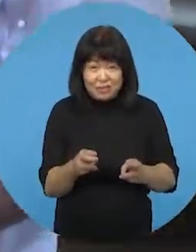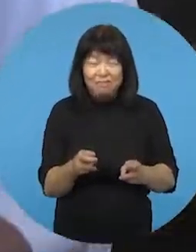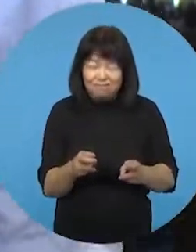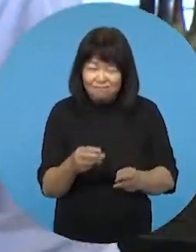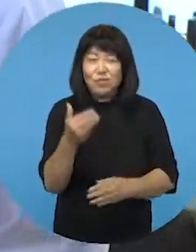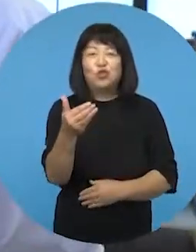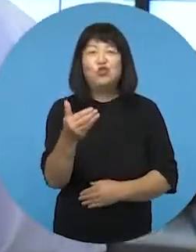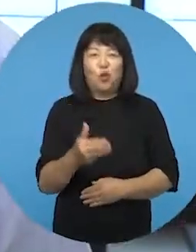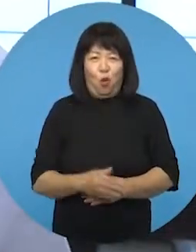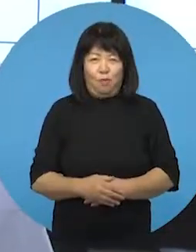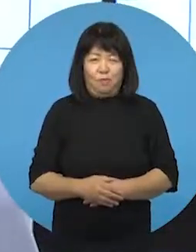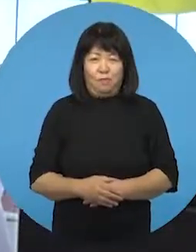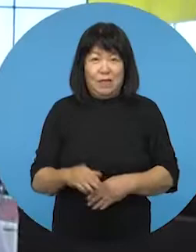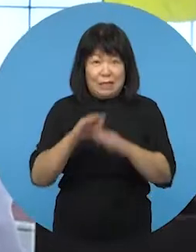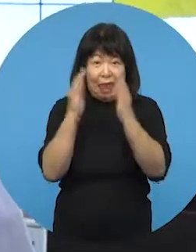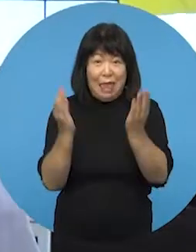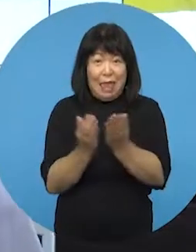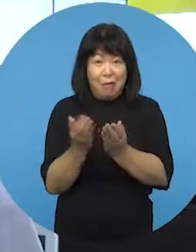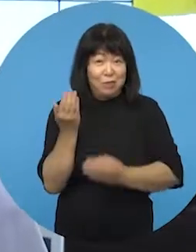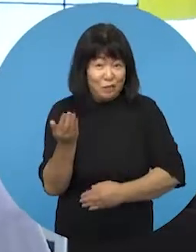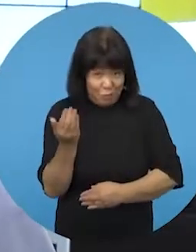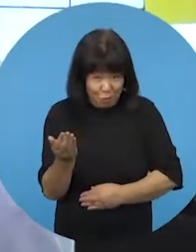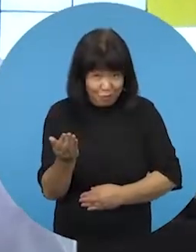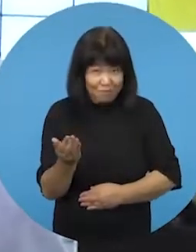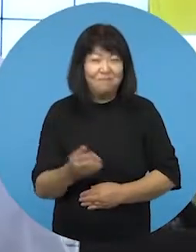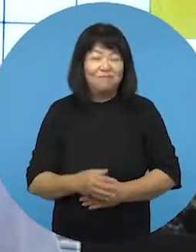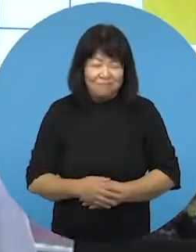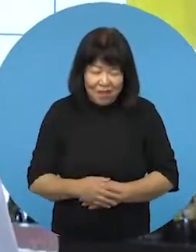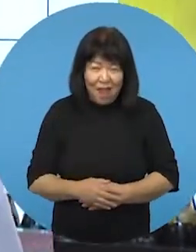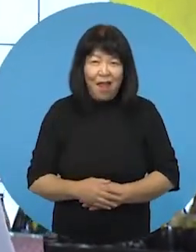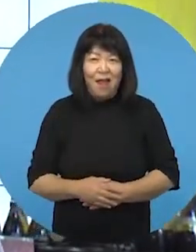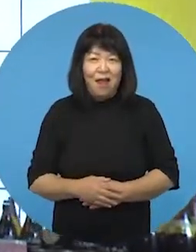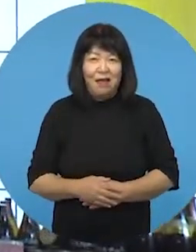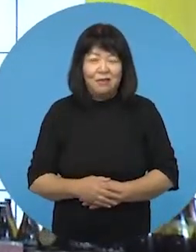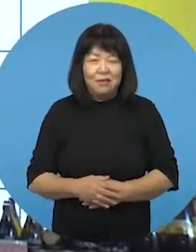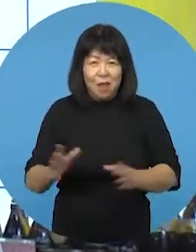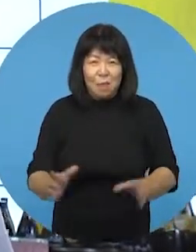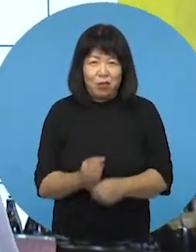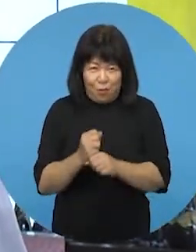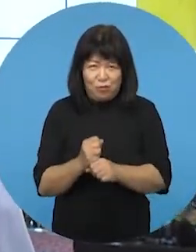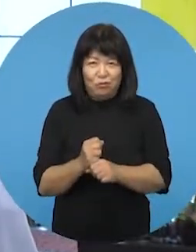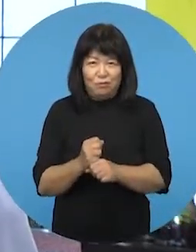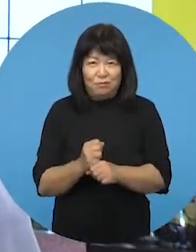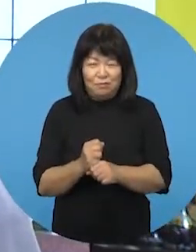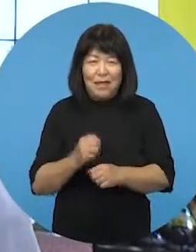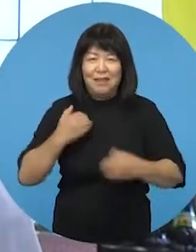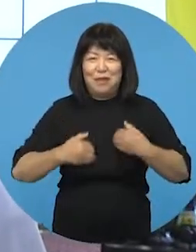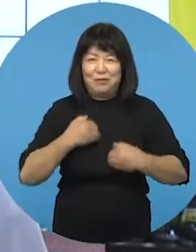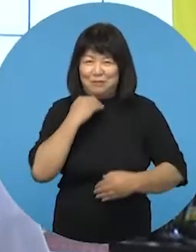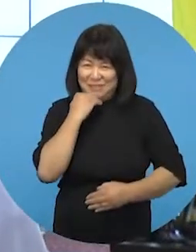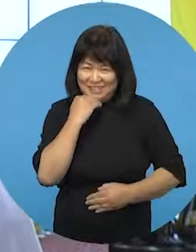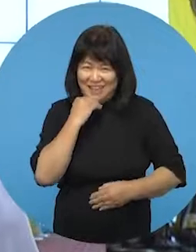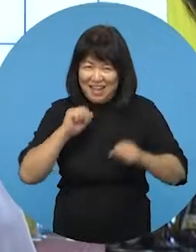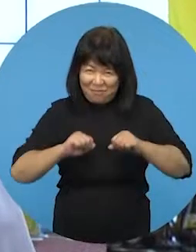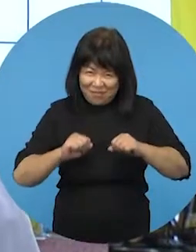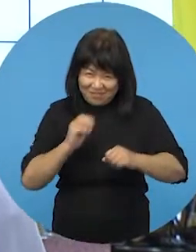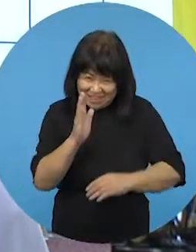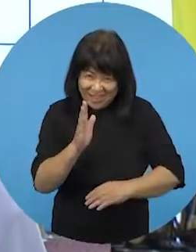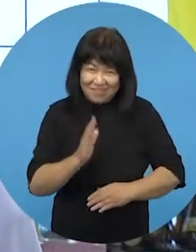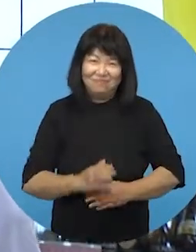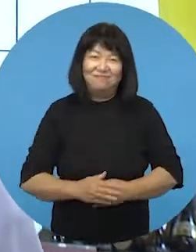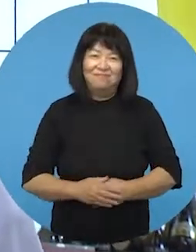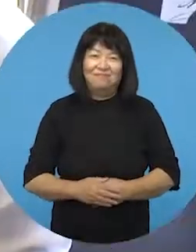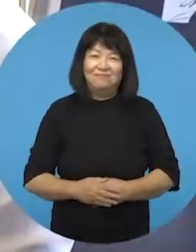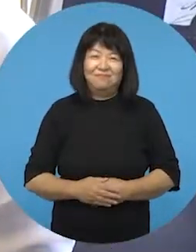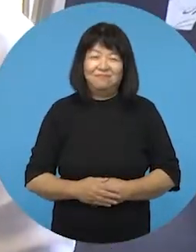ですね。 9個。じゃあその質問全部するわけですね。 はい、 そこでまた記事をまとめる。 はい、 楽しみですね。頑張ってください。は